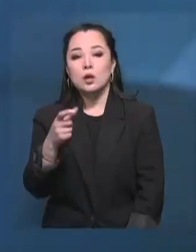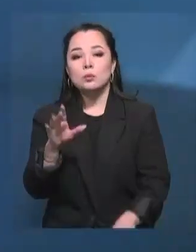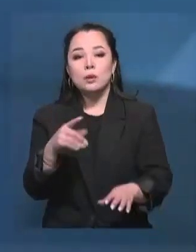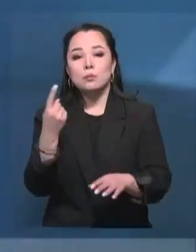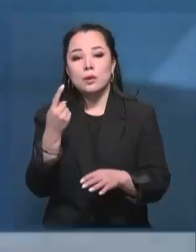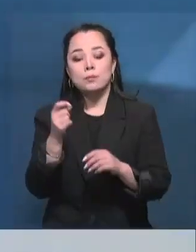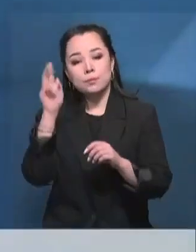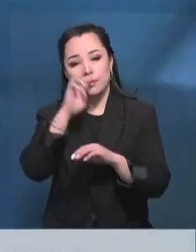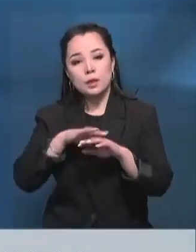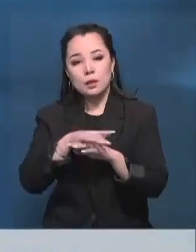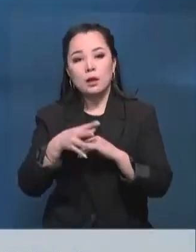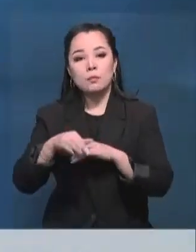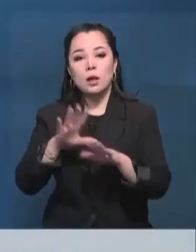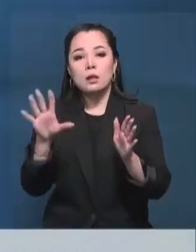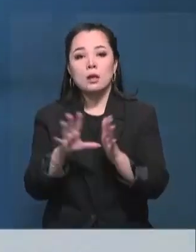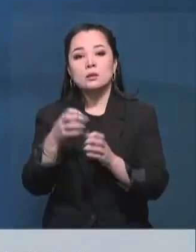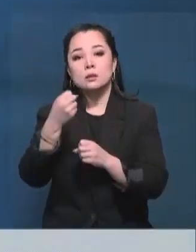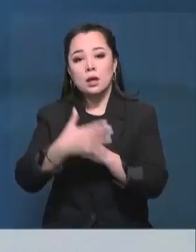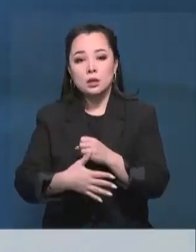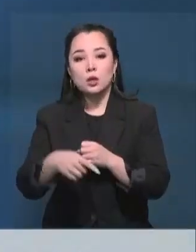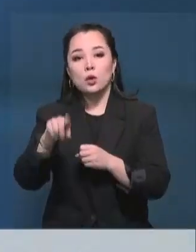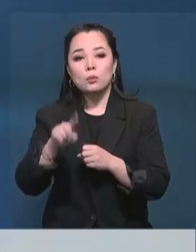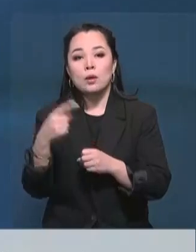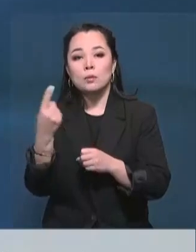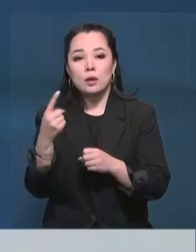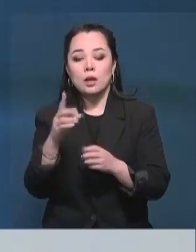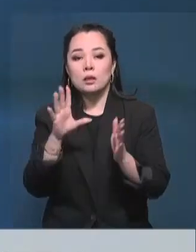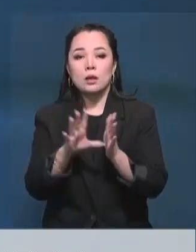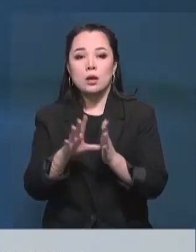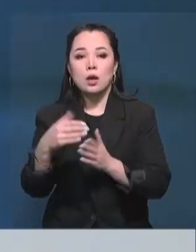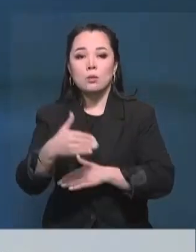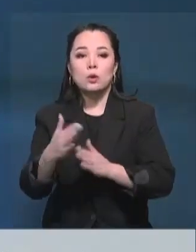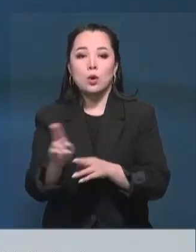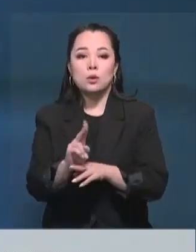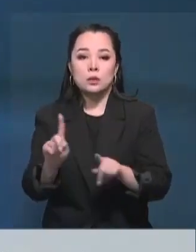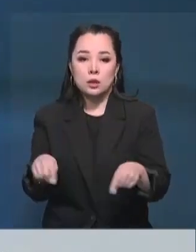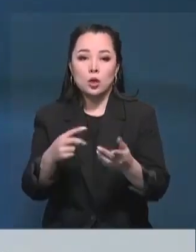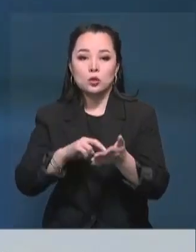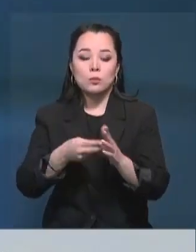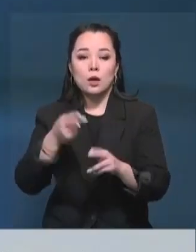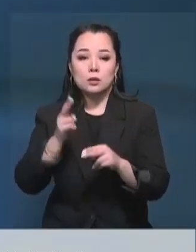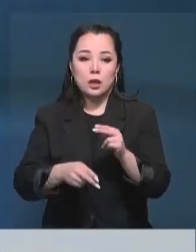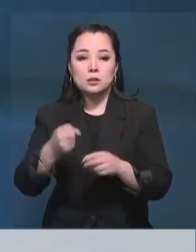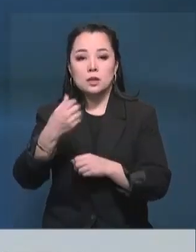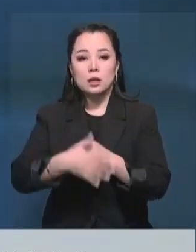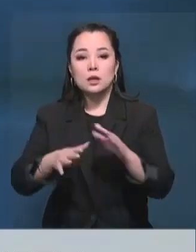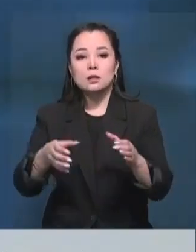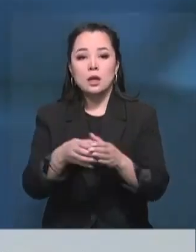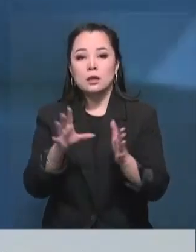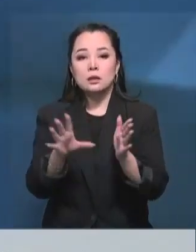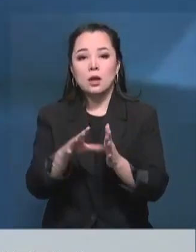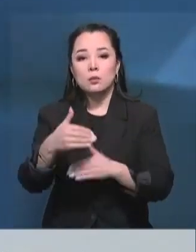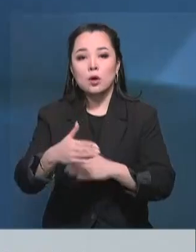Екібастұздағы бірінші мемлекеттік аймақтық электр станциясында нөмірі бірінші энергоблокты қалпына келтіру жобасы аяқталды. Станцияда